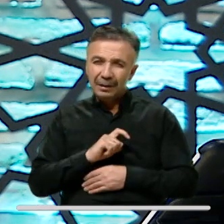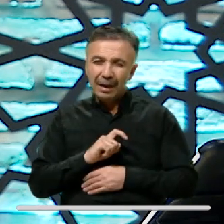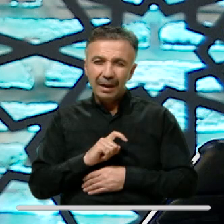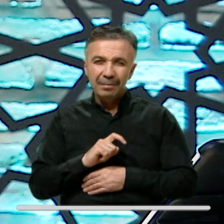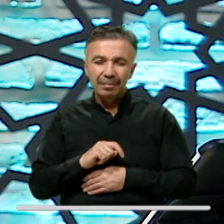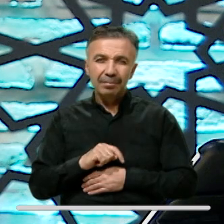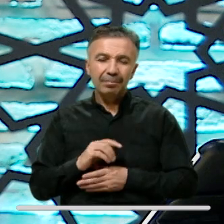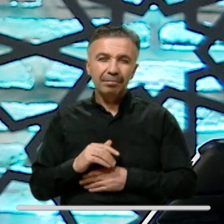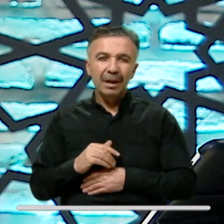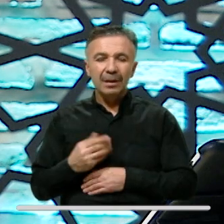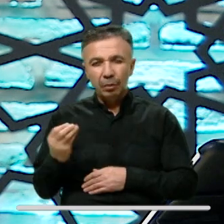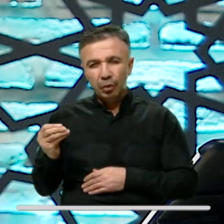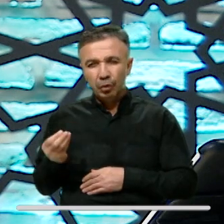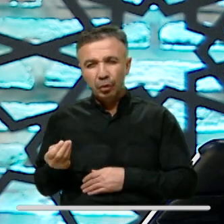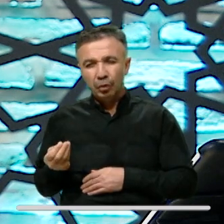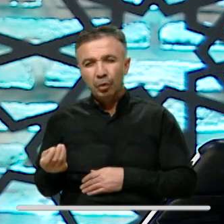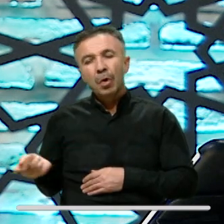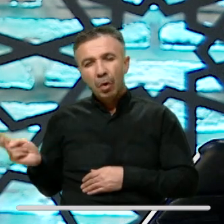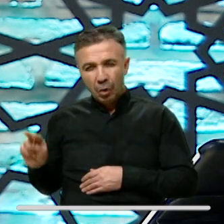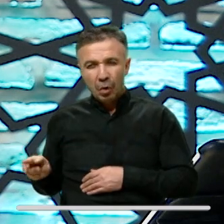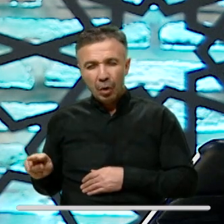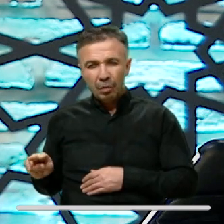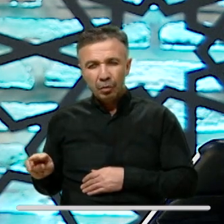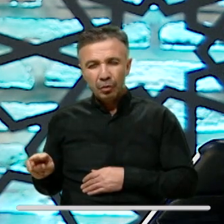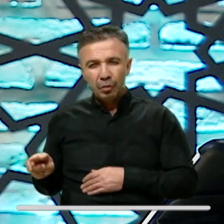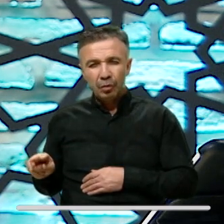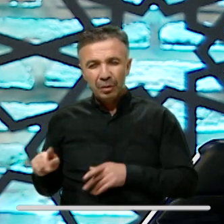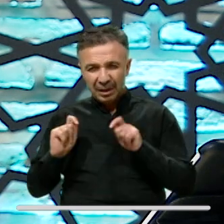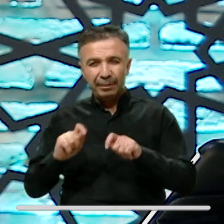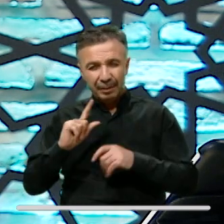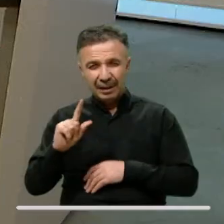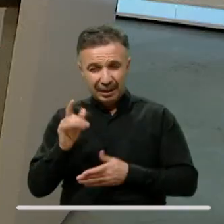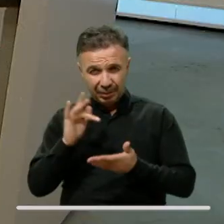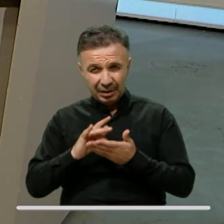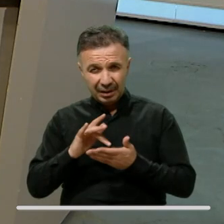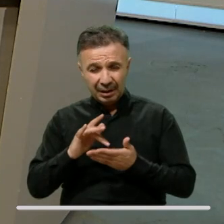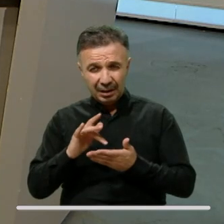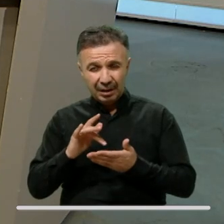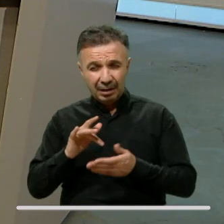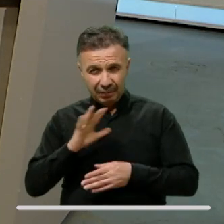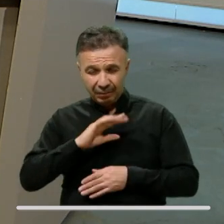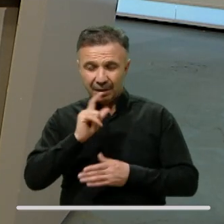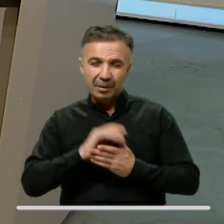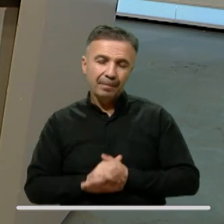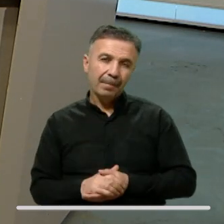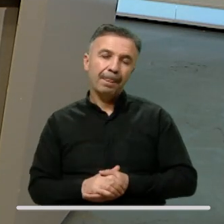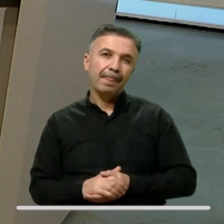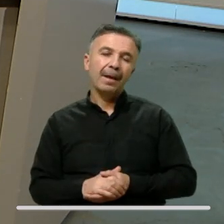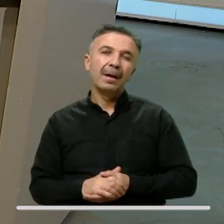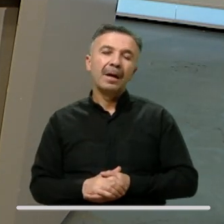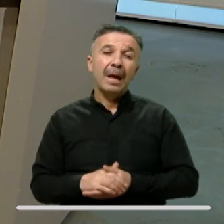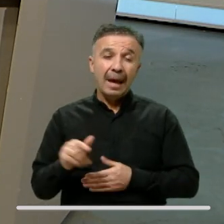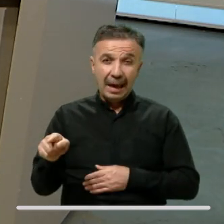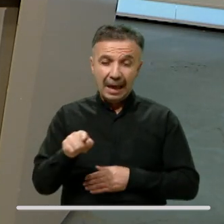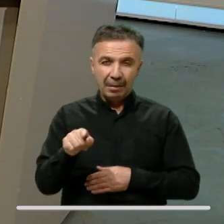belki vefat durumu söz konusu anladığım kadarıyla. Yapılması gereken bir şey var mı? Evet, burada annenin